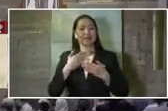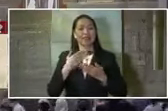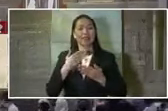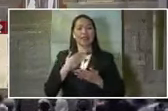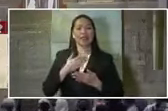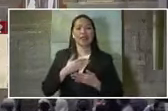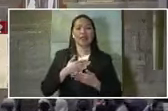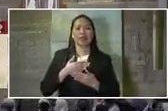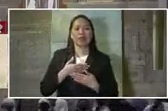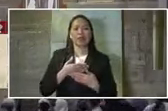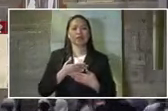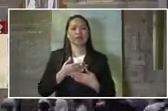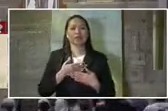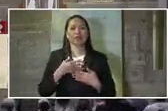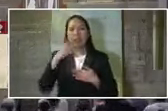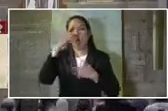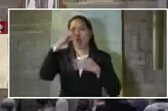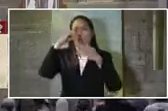kaligayahan at